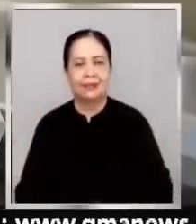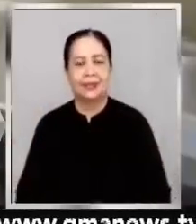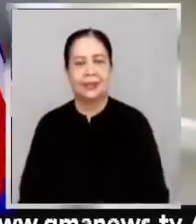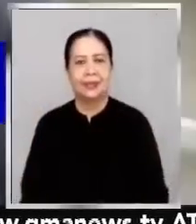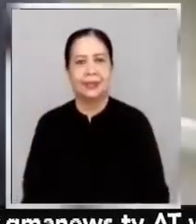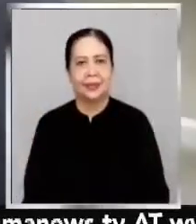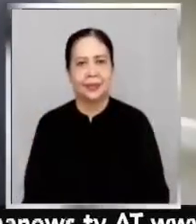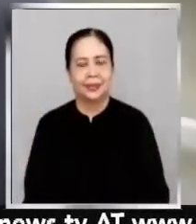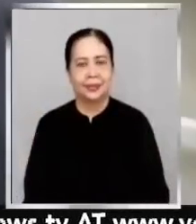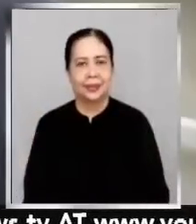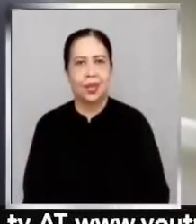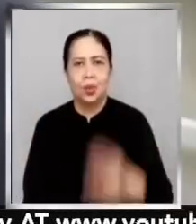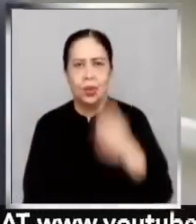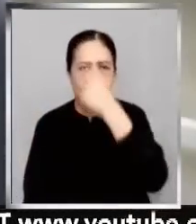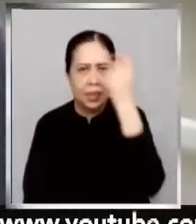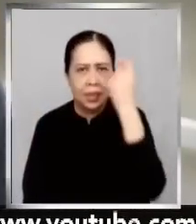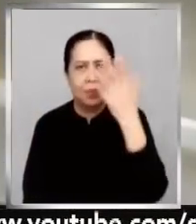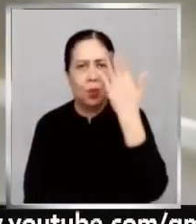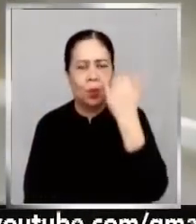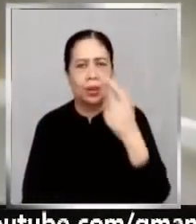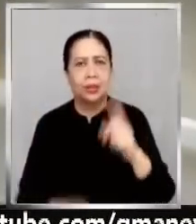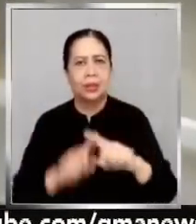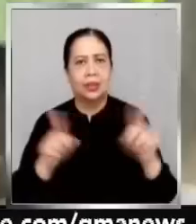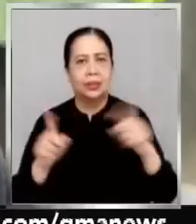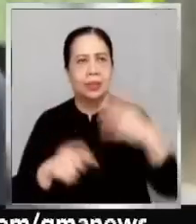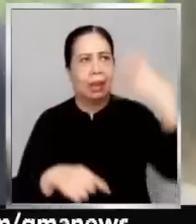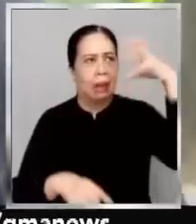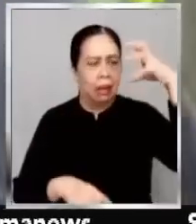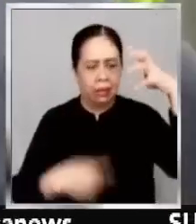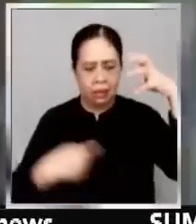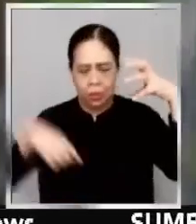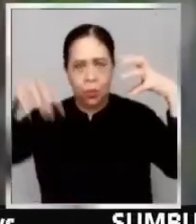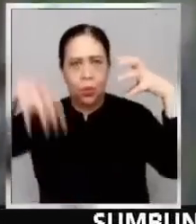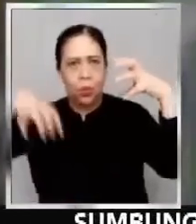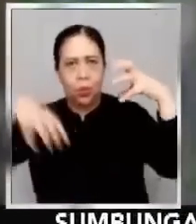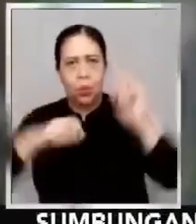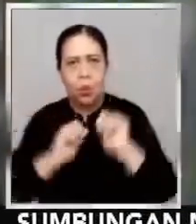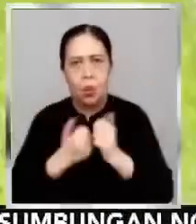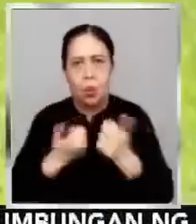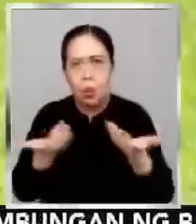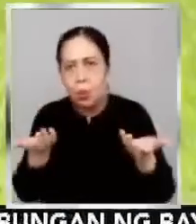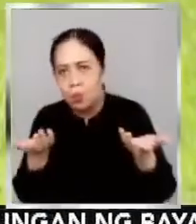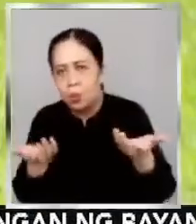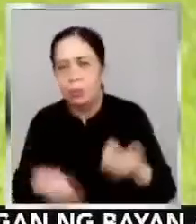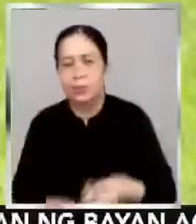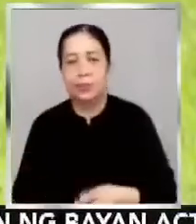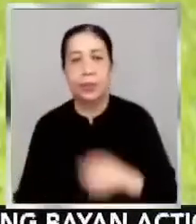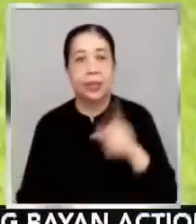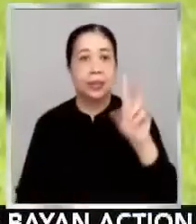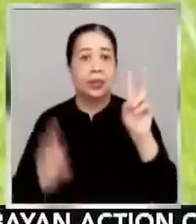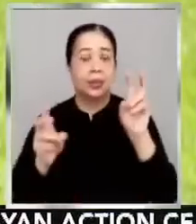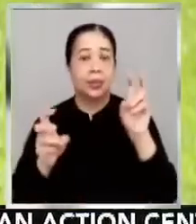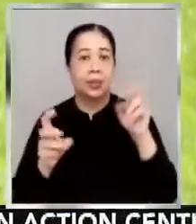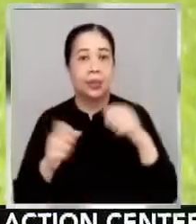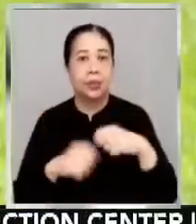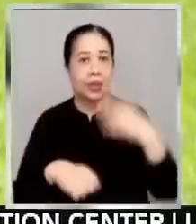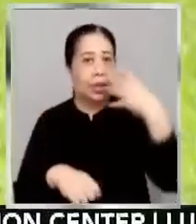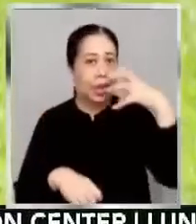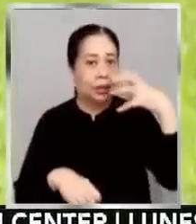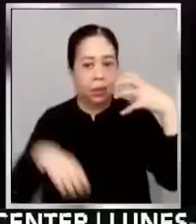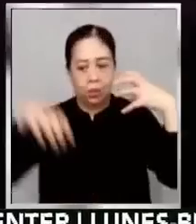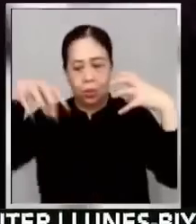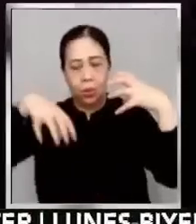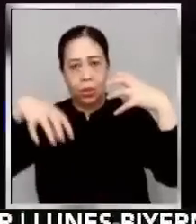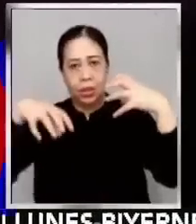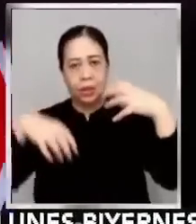Kuya Kim, bakit may pagkakataon na umaaraw naman pero umuulan? Kuya Kim, ano na? Ang tawag sa fenomeno ng pag umaaraw at umuulan ay sun